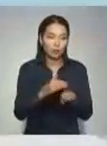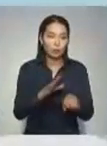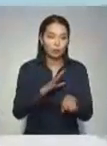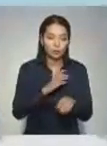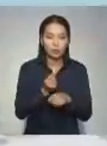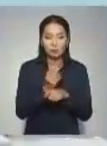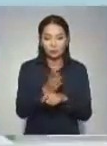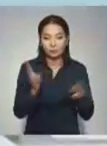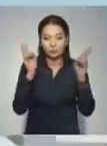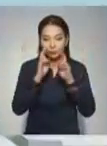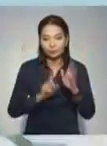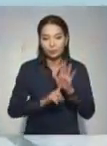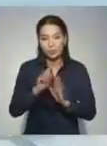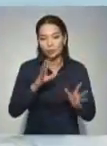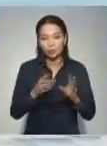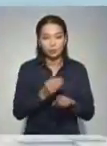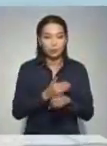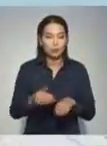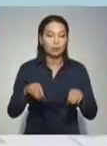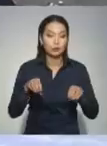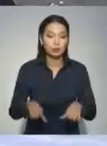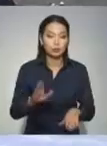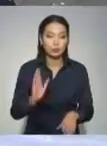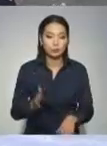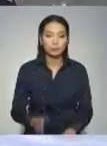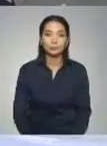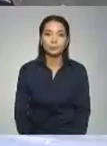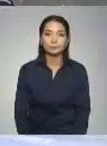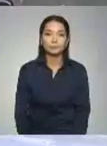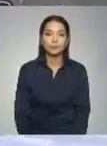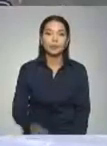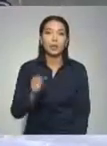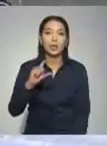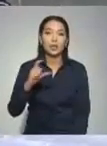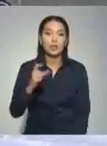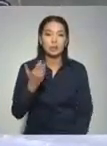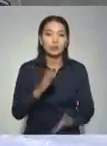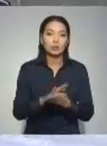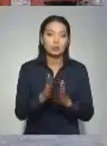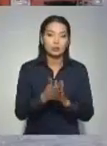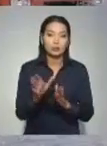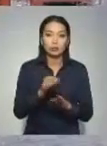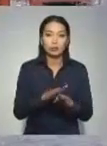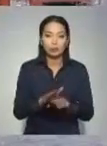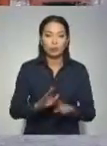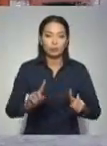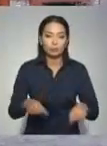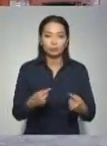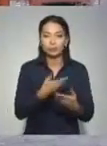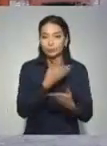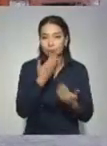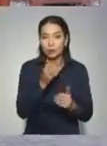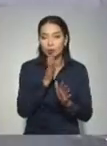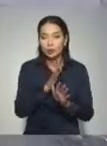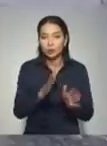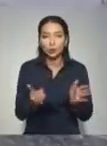сараптамалар тағайындалды. Оның қорытындысы бойынша шешім қабылданады. Ал Екібастұзда жағдай әлі толық қалыпқа келген жоқ. Жылуға